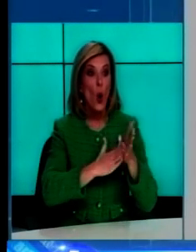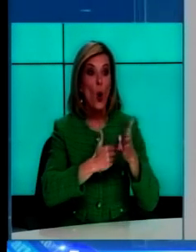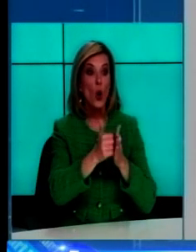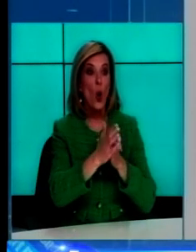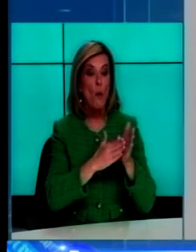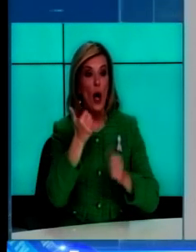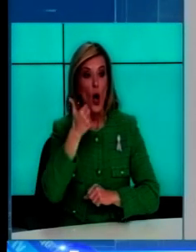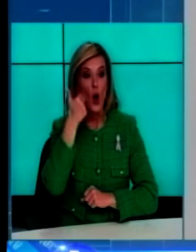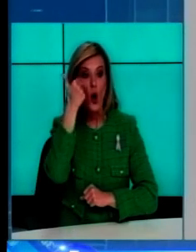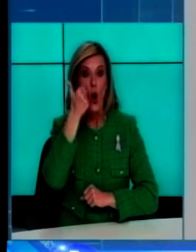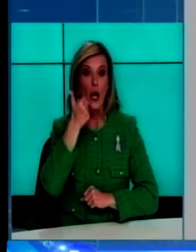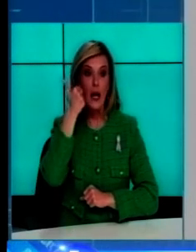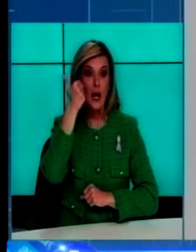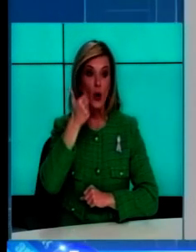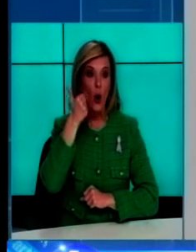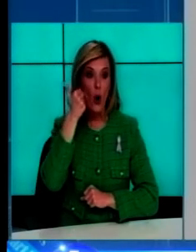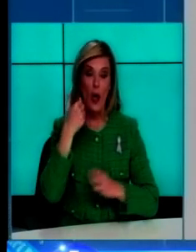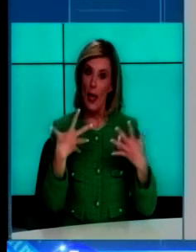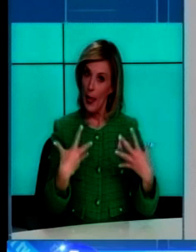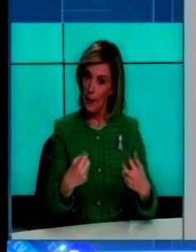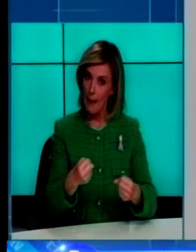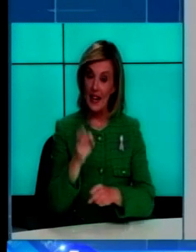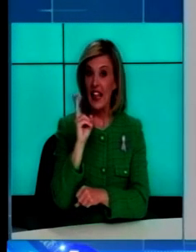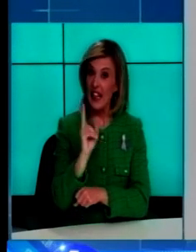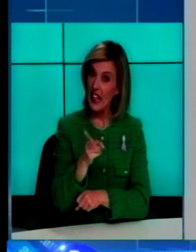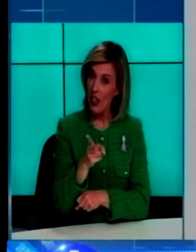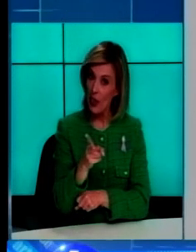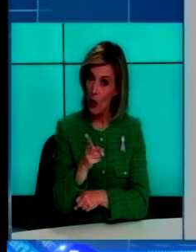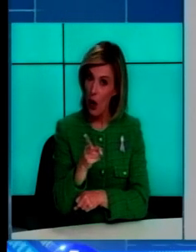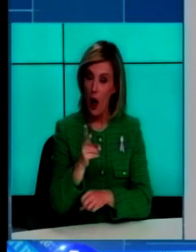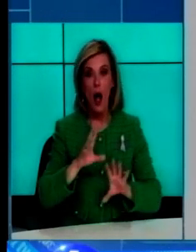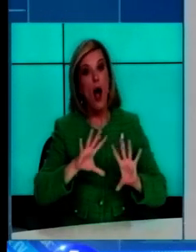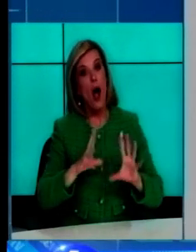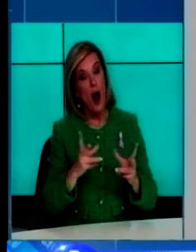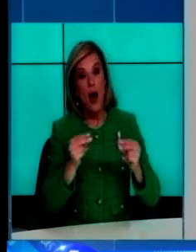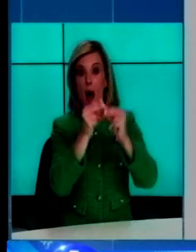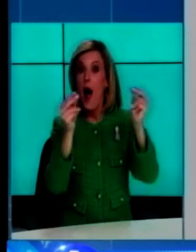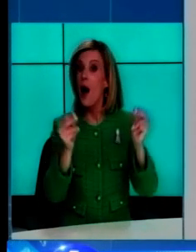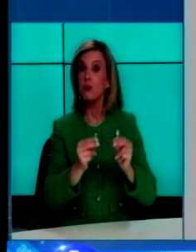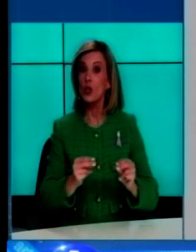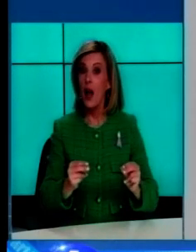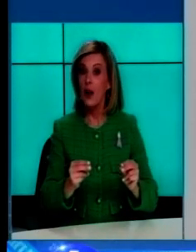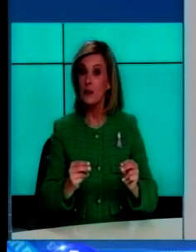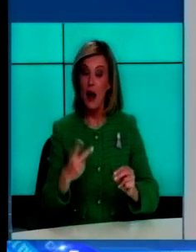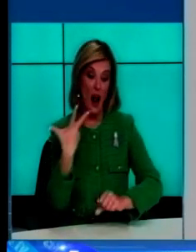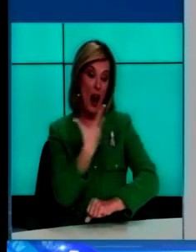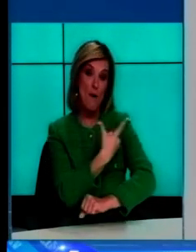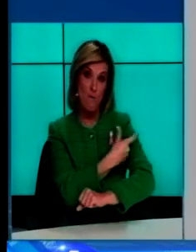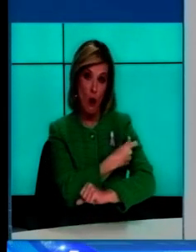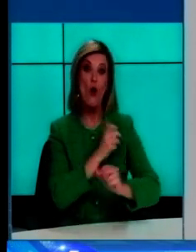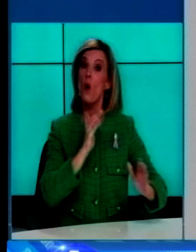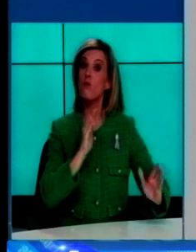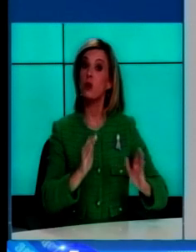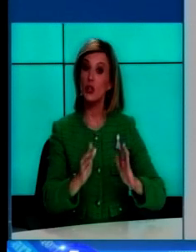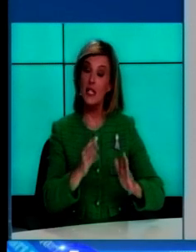εδώ ο κίνδυνος, ναι μεν, είναι μικρότερος να πάθεις κάτι σοβαρό από την νόσο, αλλά η αποτελεσματικότητα του εμβολίου σε ποσοστιαίο επίπεδο